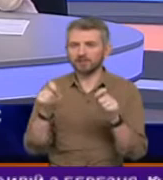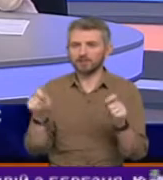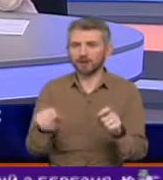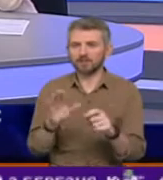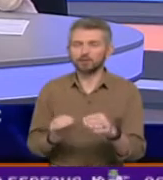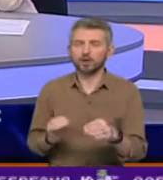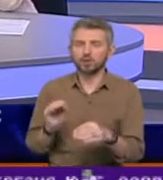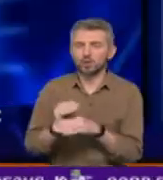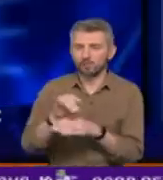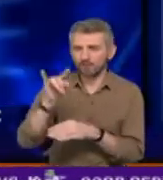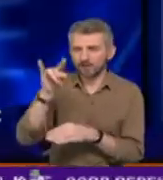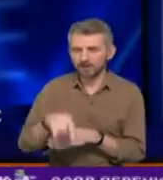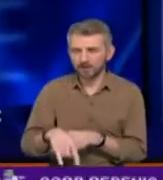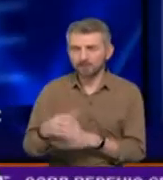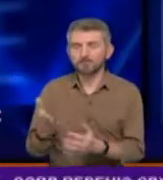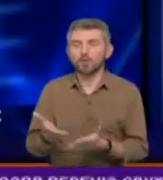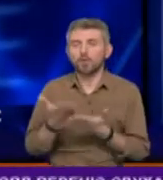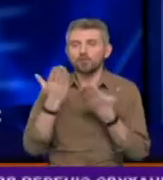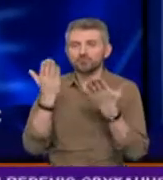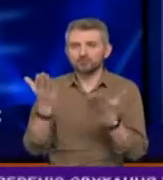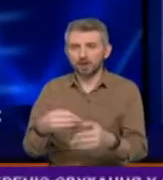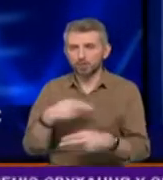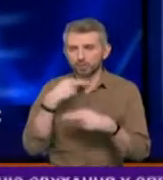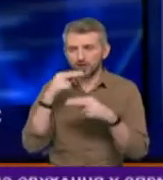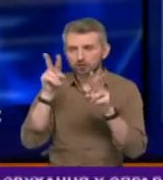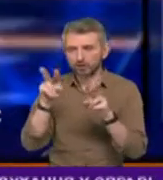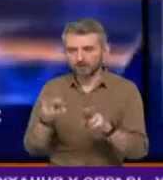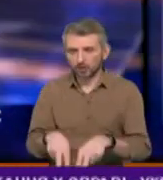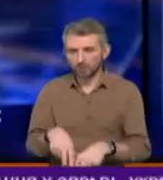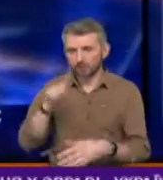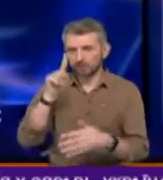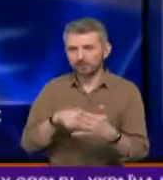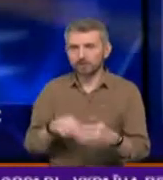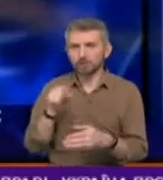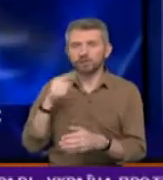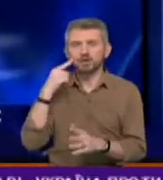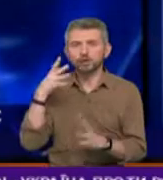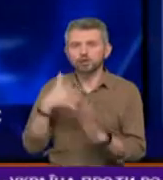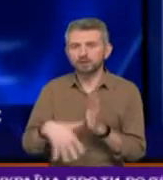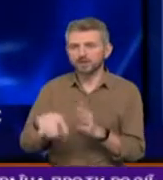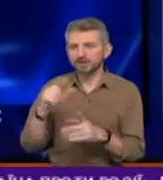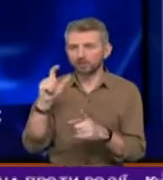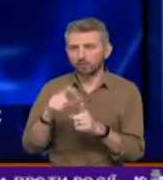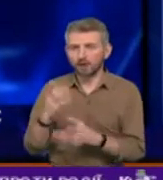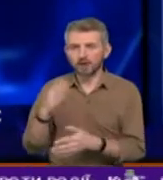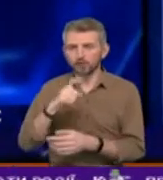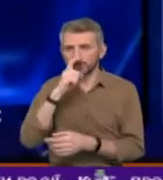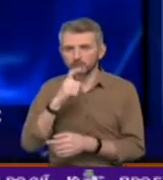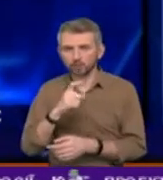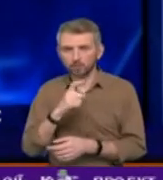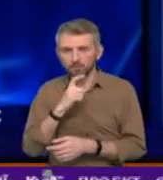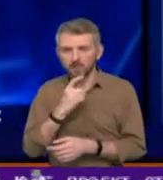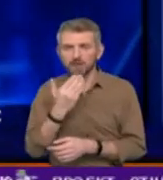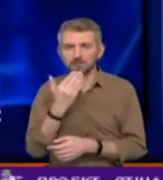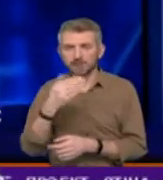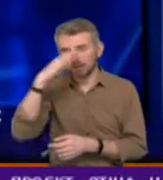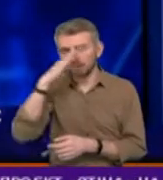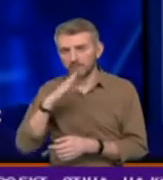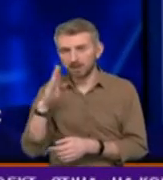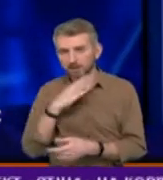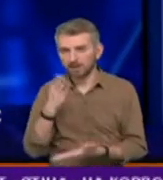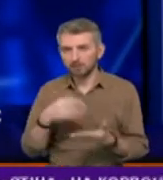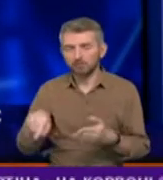пункту, коли вже зрозуміли, що результат був незадовільний. І це також... Вони виходили, напевно, щось там так. Оце, і